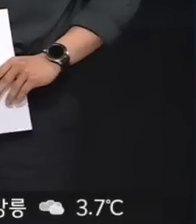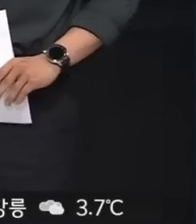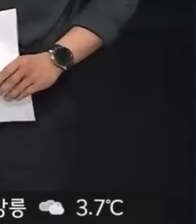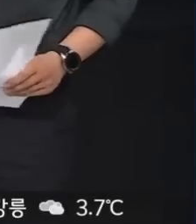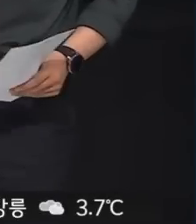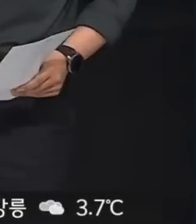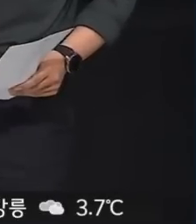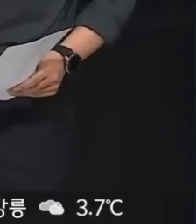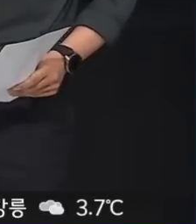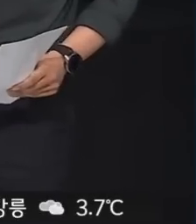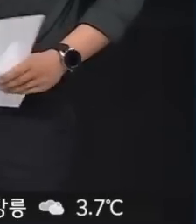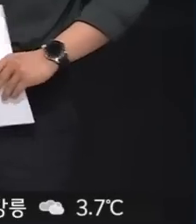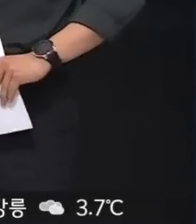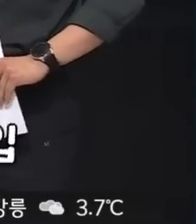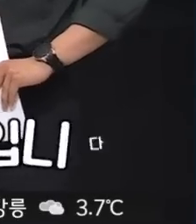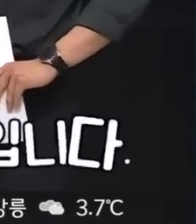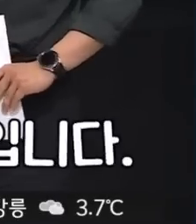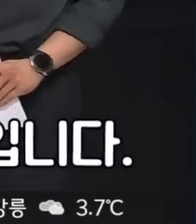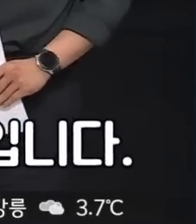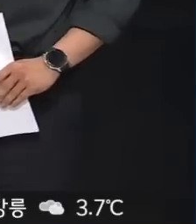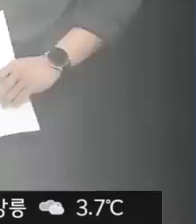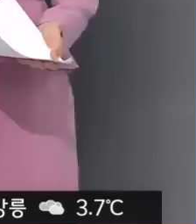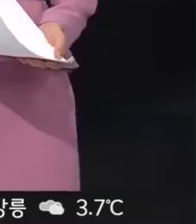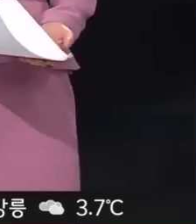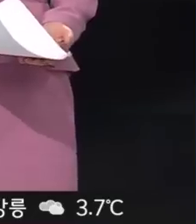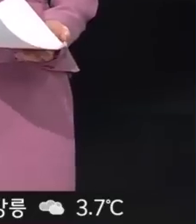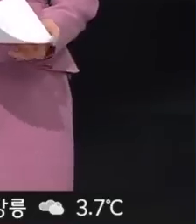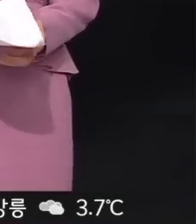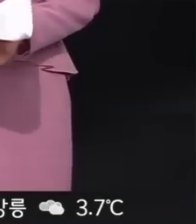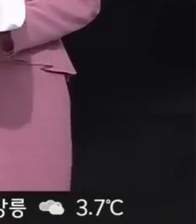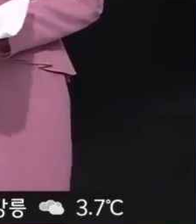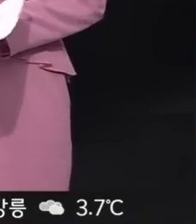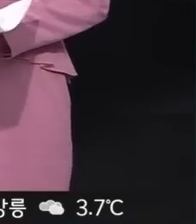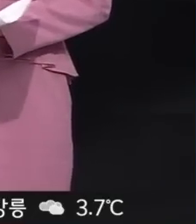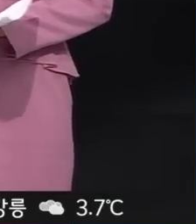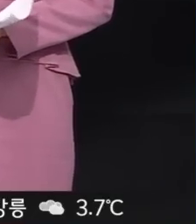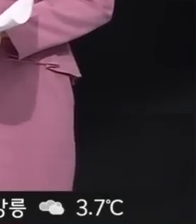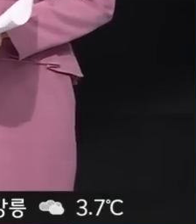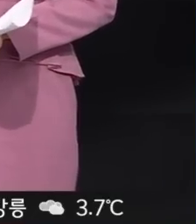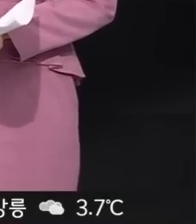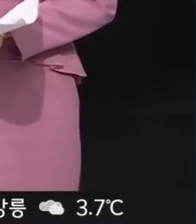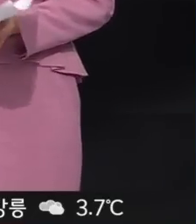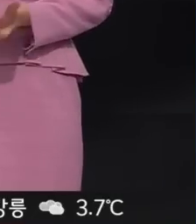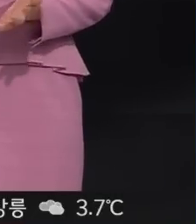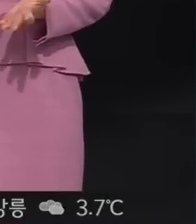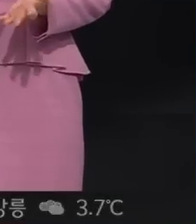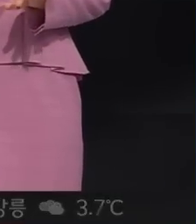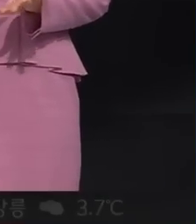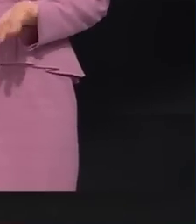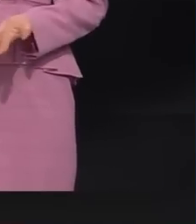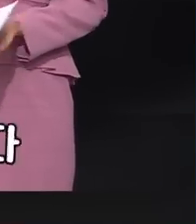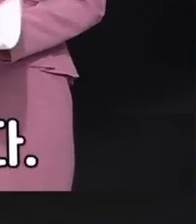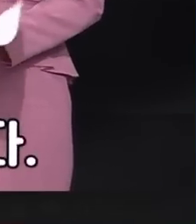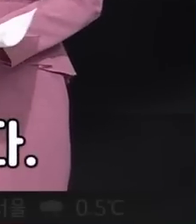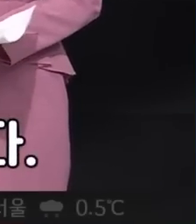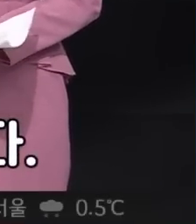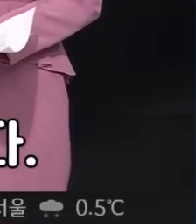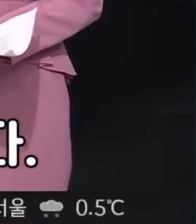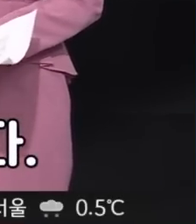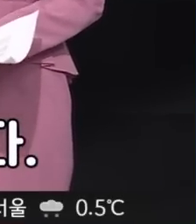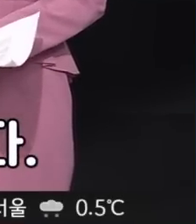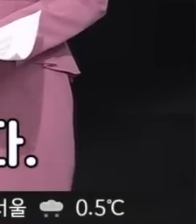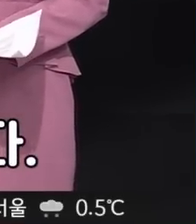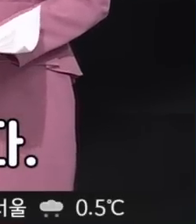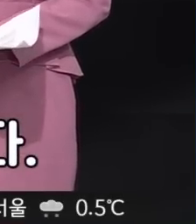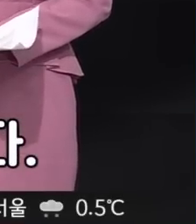돌아왔습니다. 이 마크맨인 듯 체크가 된 박마커입니다. 오늘 다정회의 대미를 장식할 코너 준픽4 해시태그